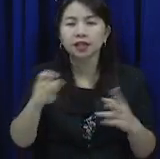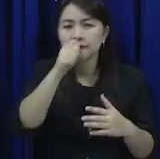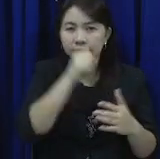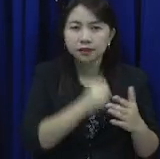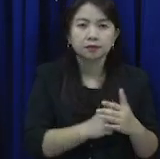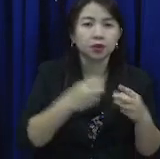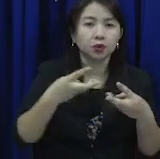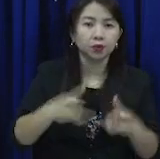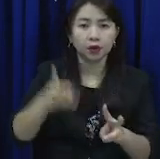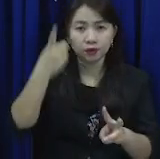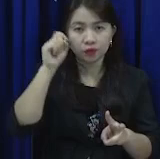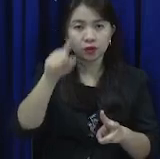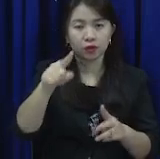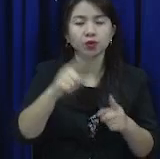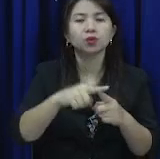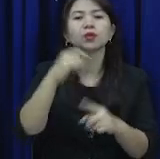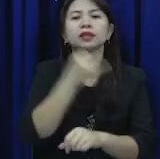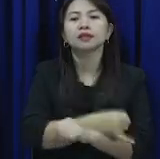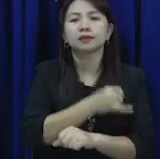na